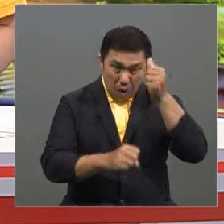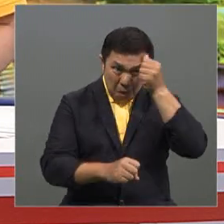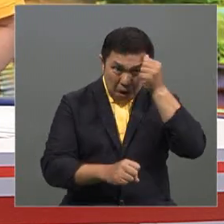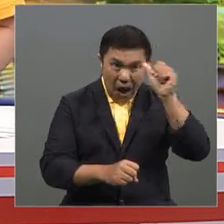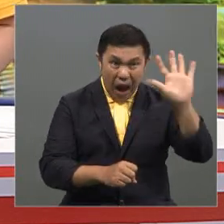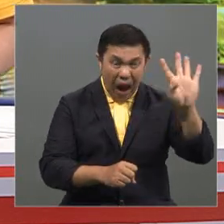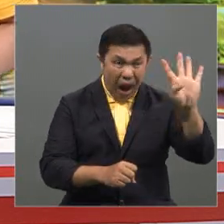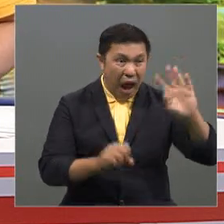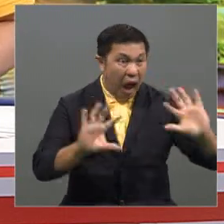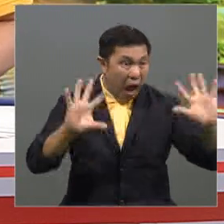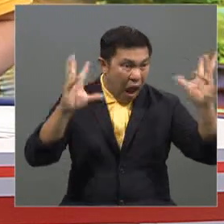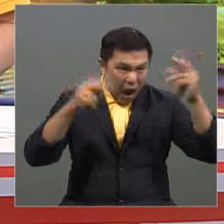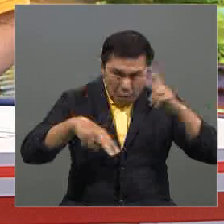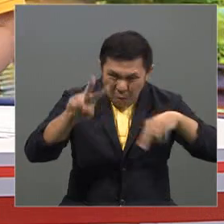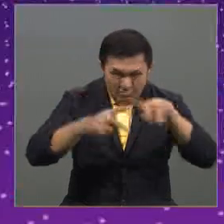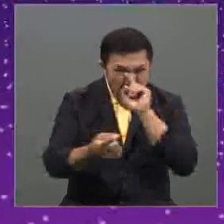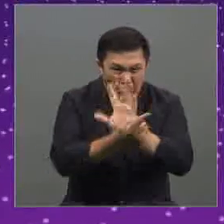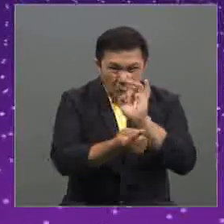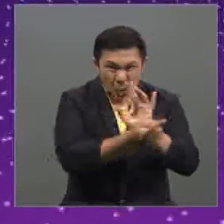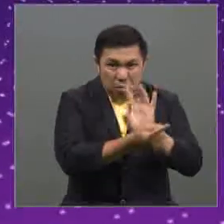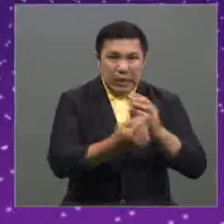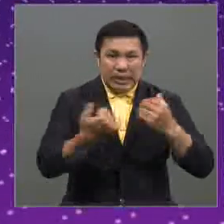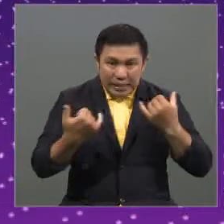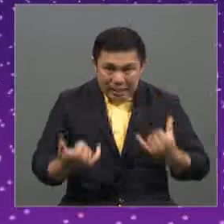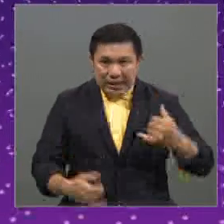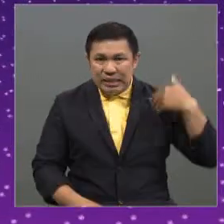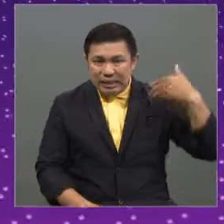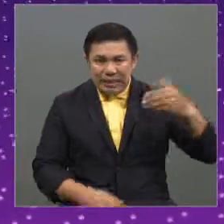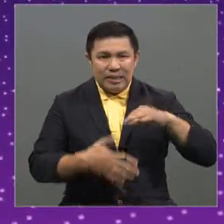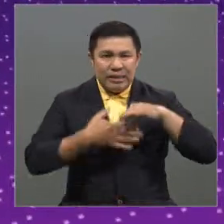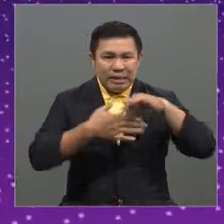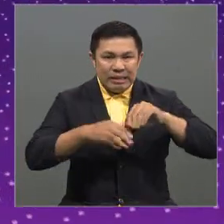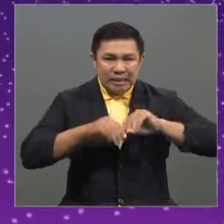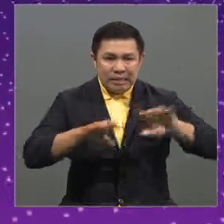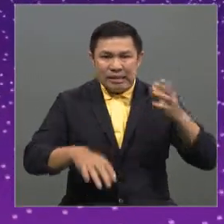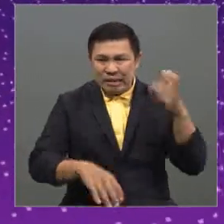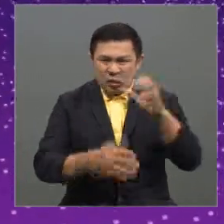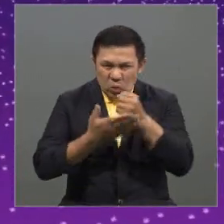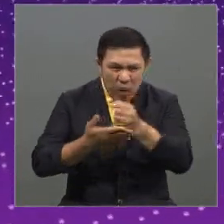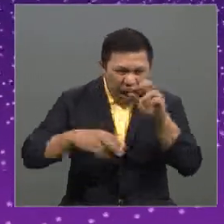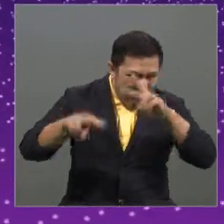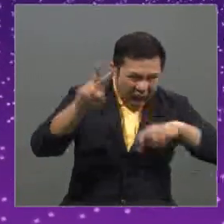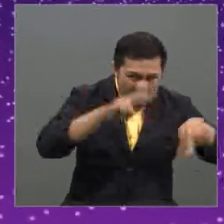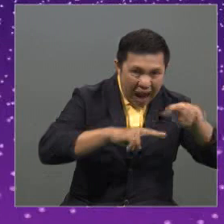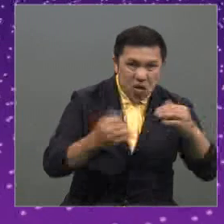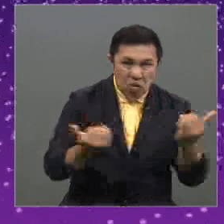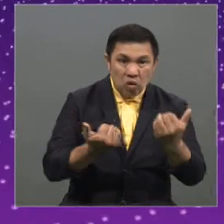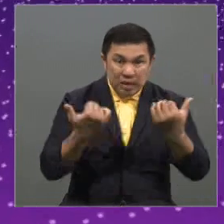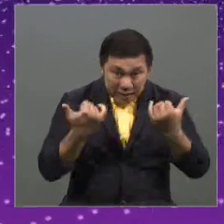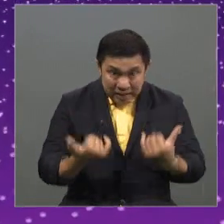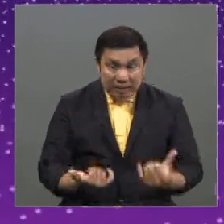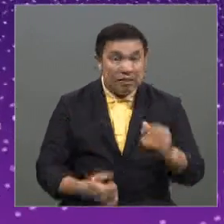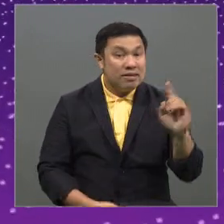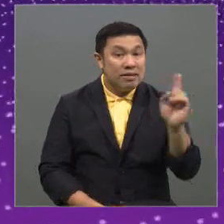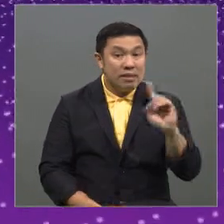วันไม่มีใครที่สามารถติดต่อได้เลยนะครับจนมีการแชร์ในโซเชียลเพื่อให้ช่วยกันตามหาตัวความคืบหน้าล่าสุดต